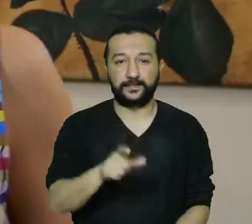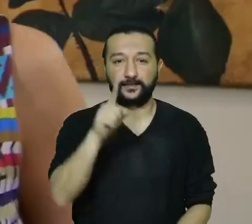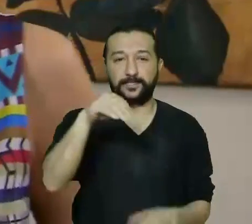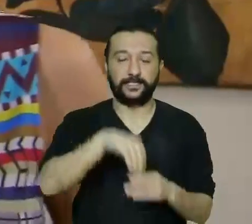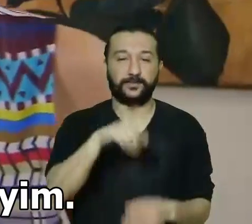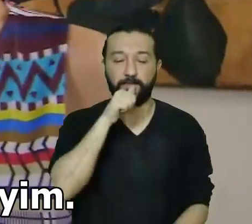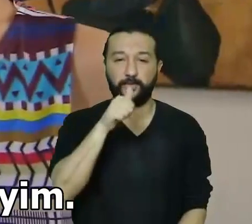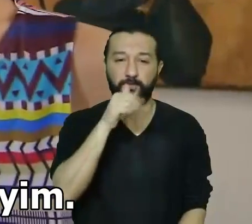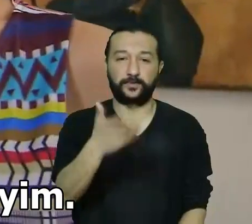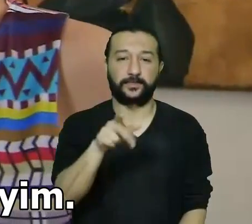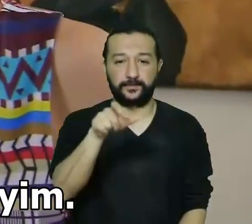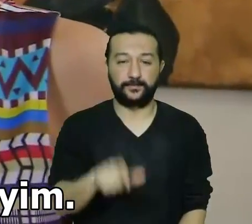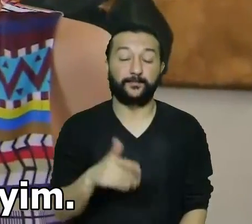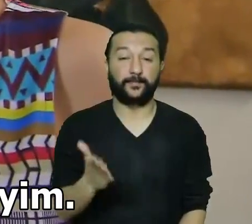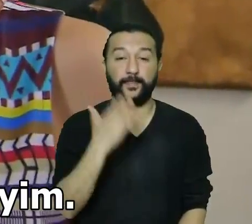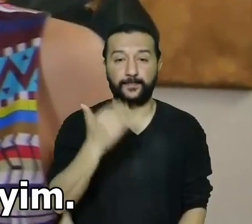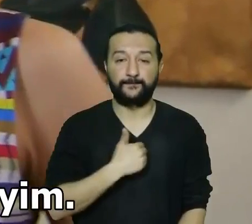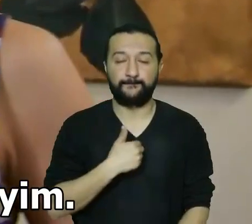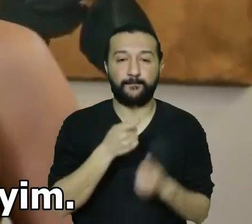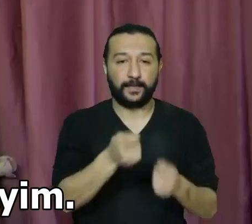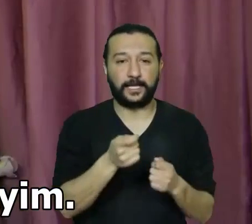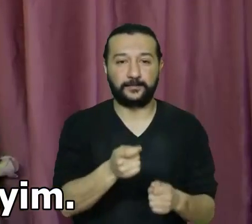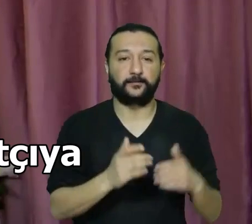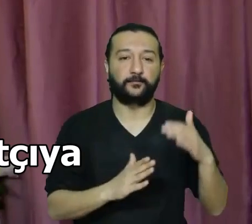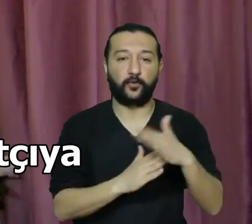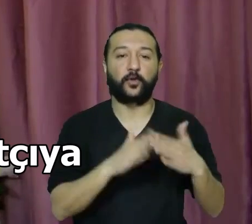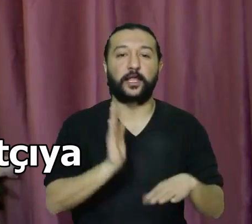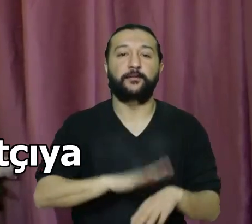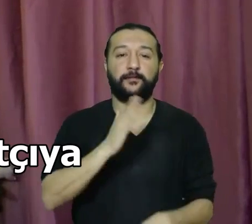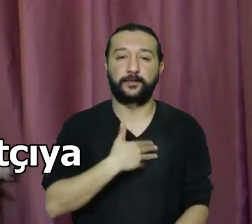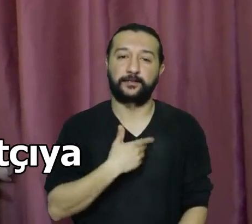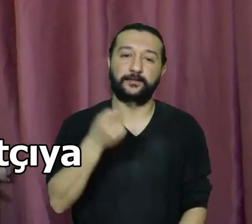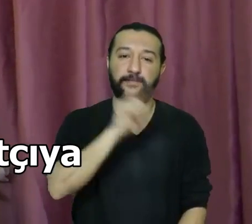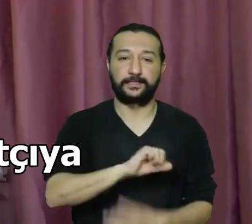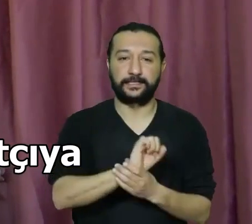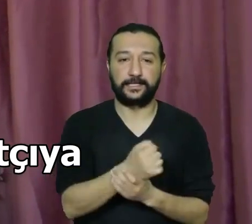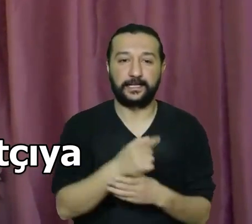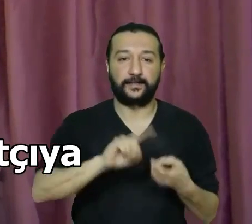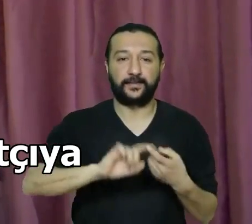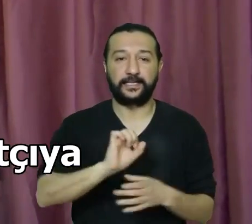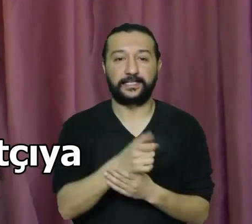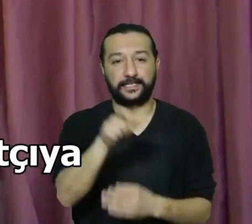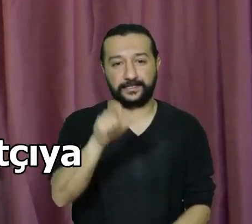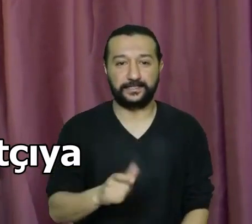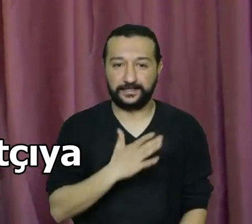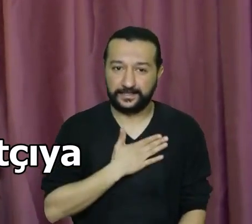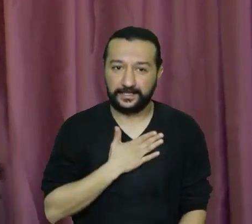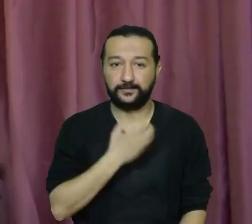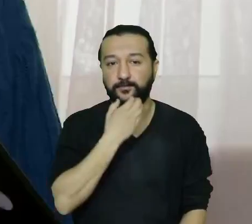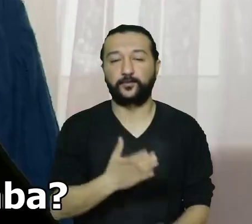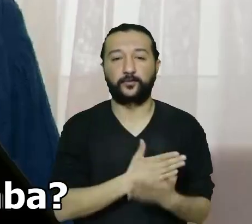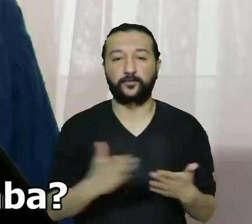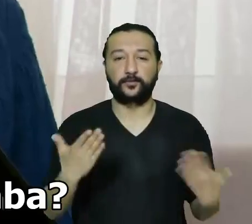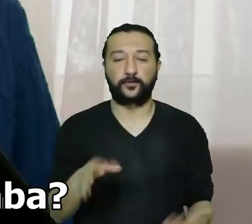su. Neyse ben dersinizi bölmeyeyim çünkü benim sanata ve sanatçıya saygım